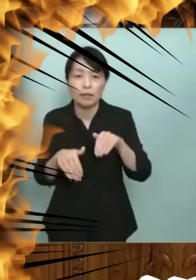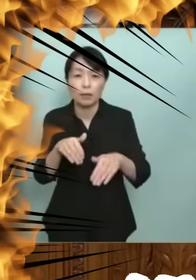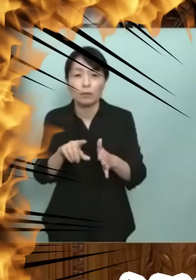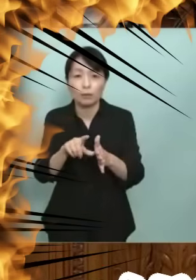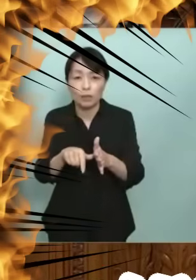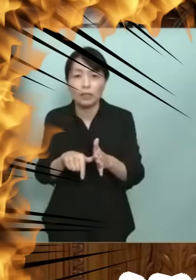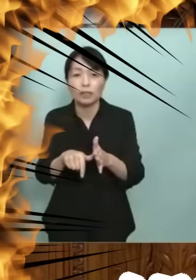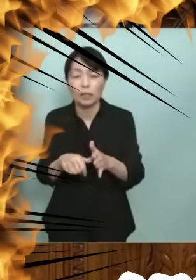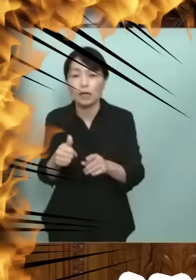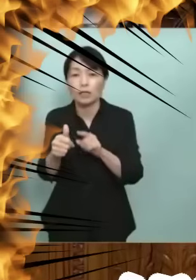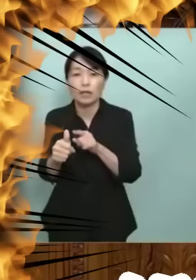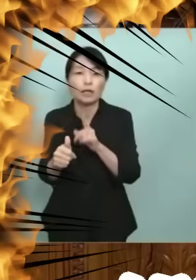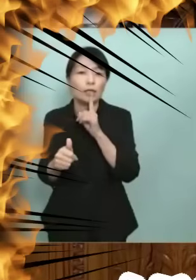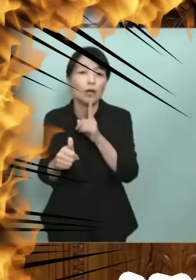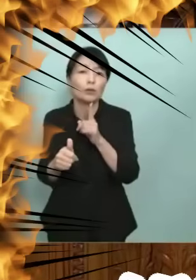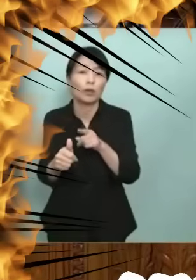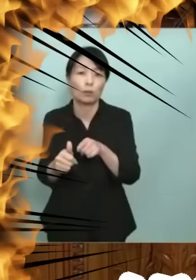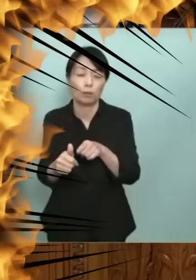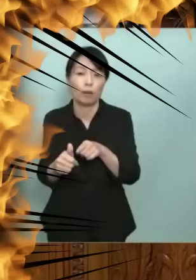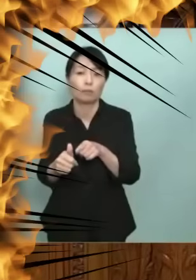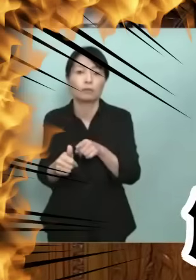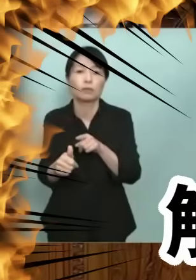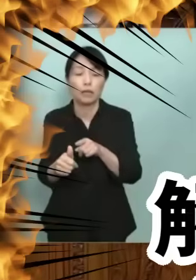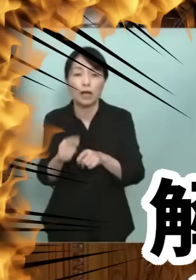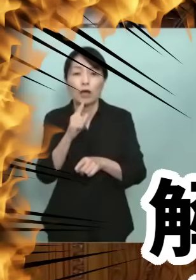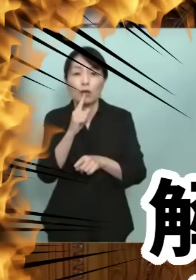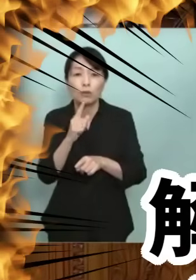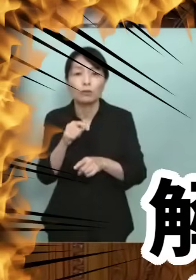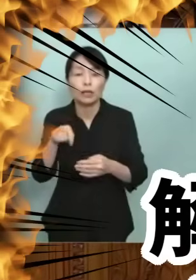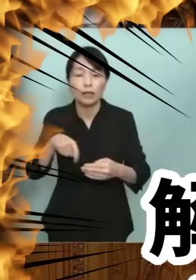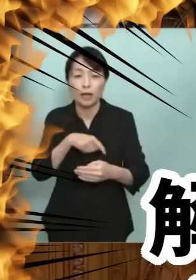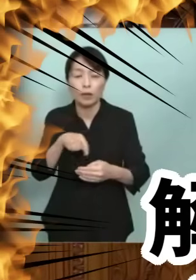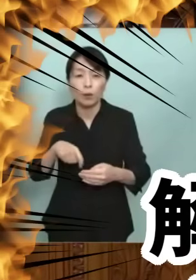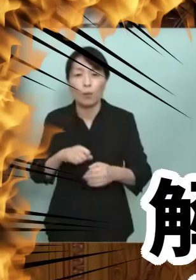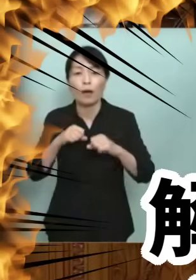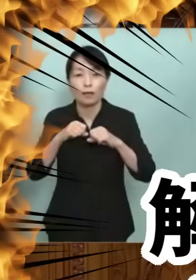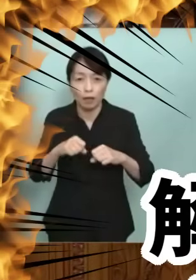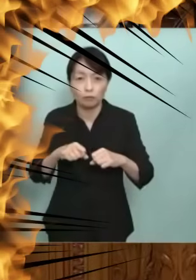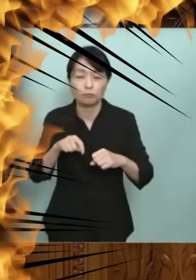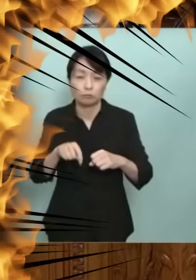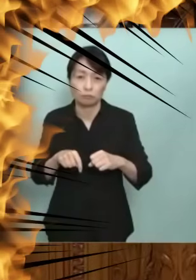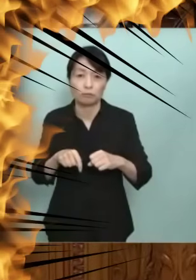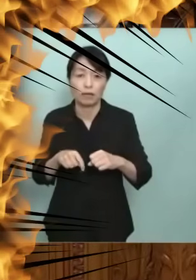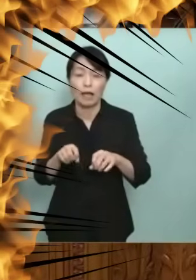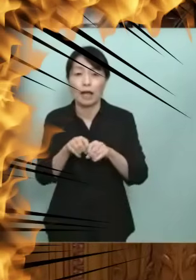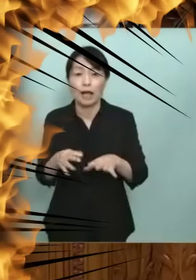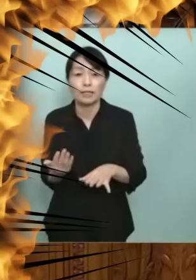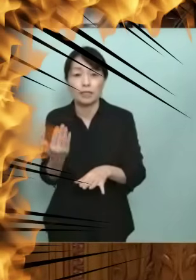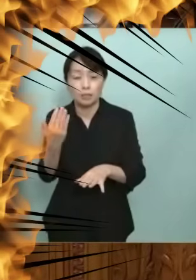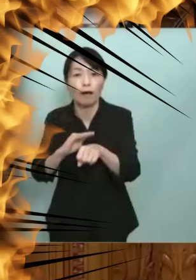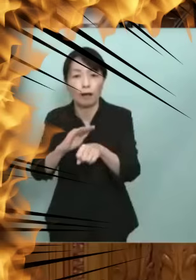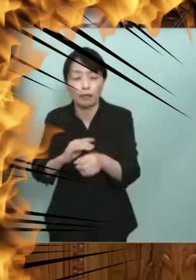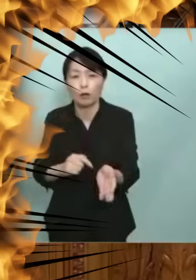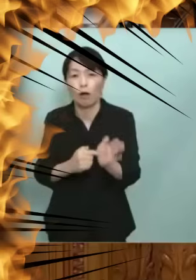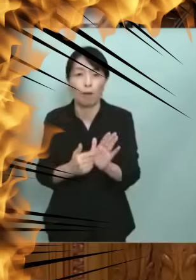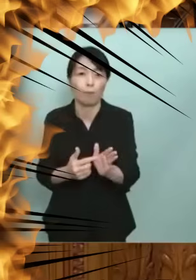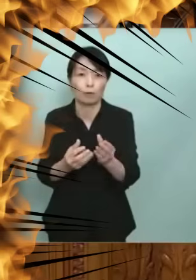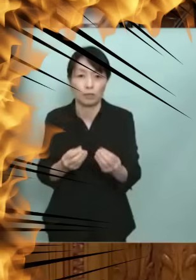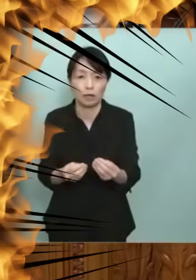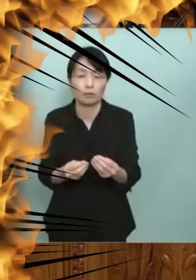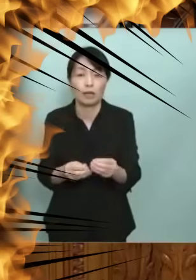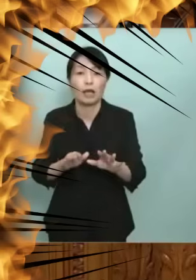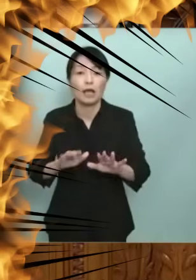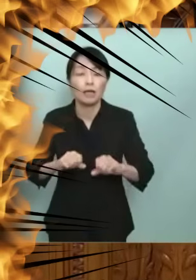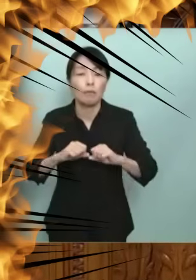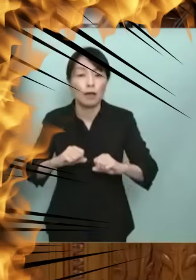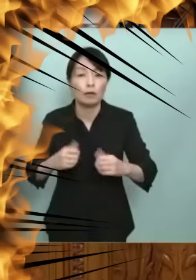総理有限実行解散前になぜ裏金問題にけじめをつけないのですか今やるべき